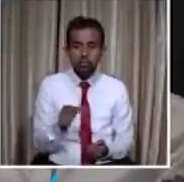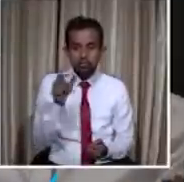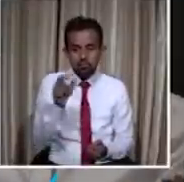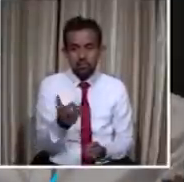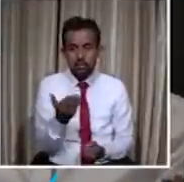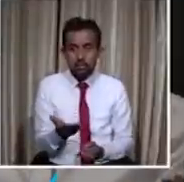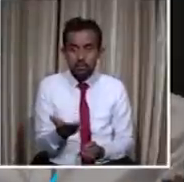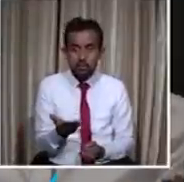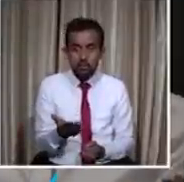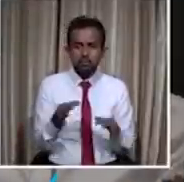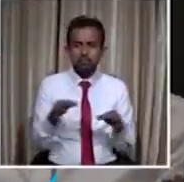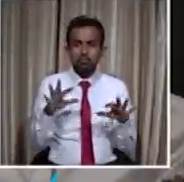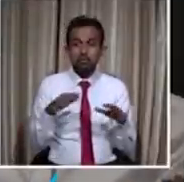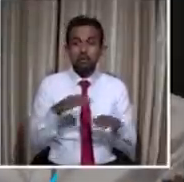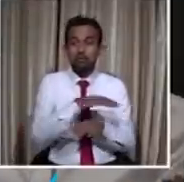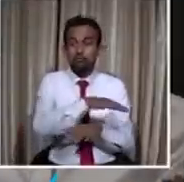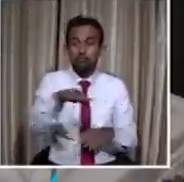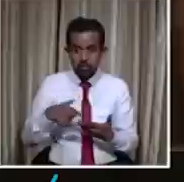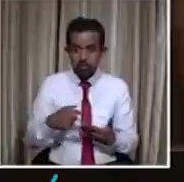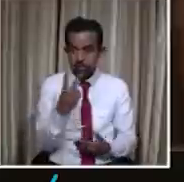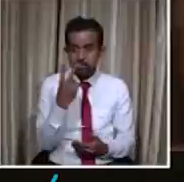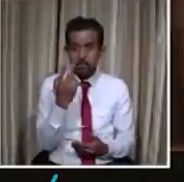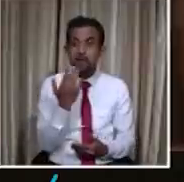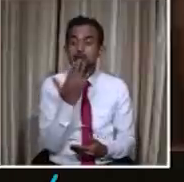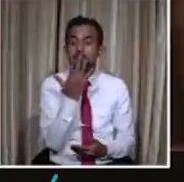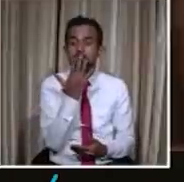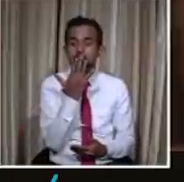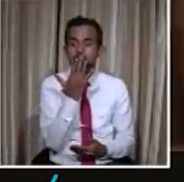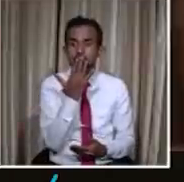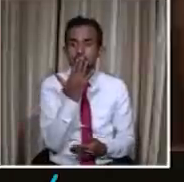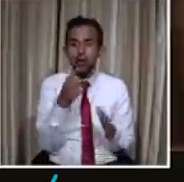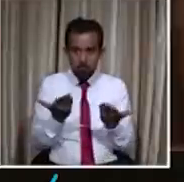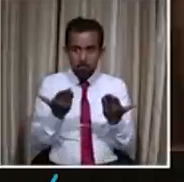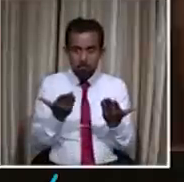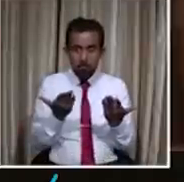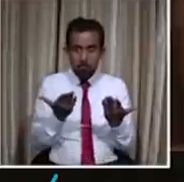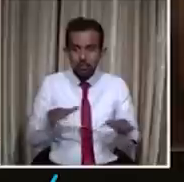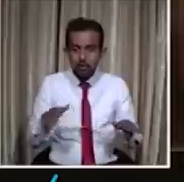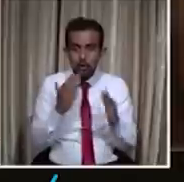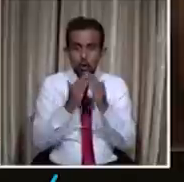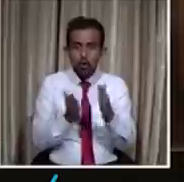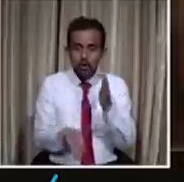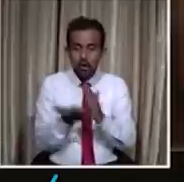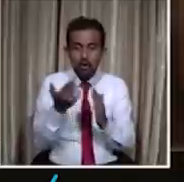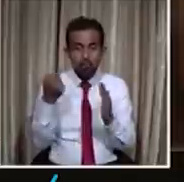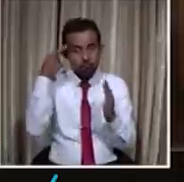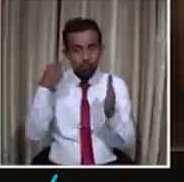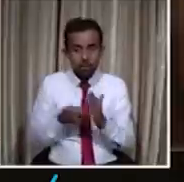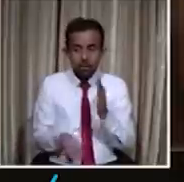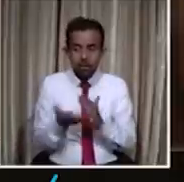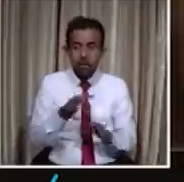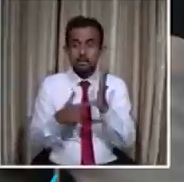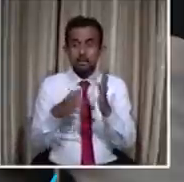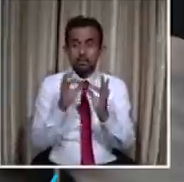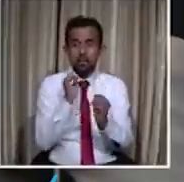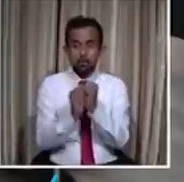හිස් ඉඩම් සියල්ලම රජයේ අපි වගාවට යොදවමු. සඳුදා අපත සාමාන්‍ය පෙළ විභාගේ පටන් ගන්නවා. ඒ දරුවන්ට විභාග මධ්‍යස්ථානයේ යන්න ක්‍රමවේදයක්